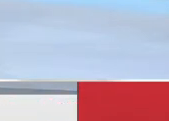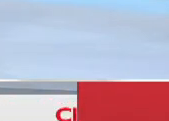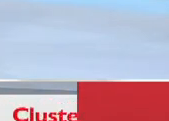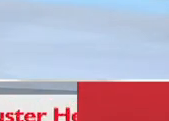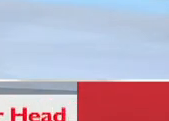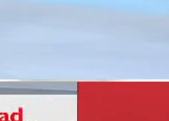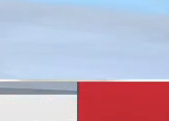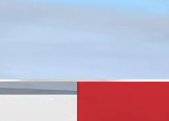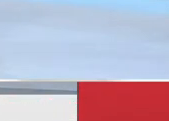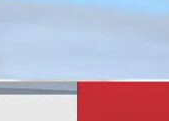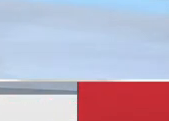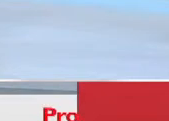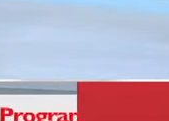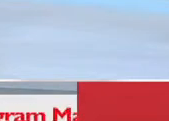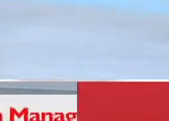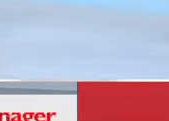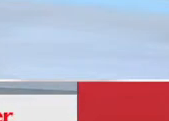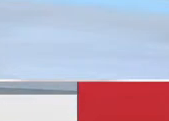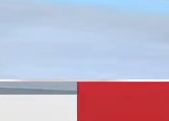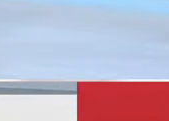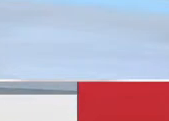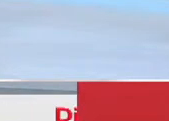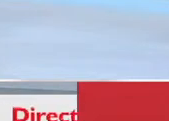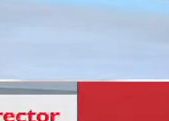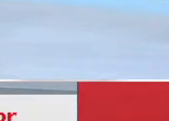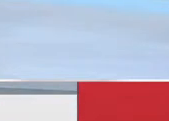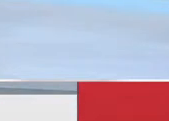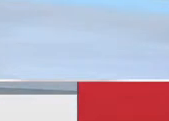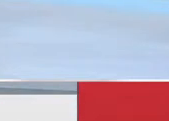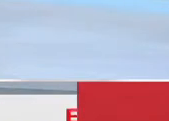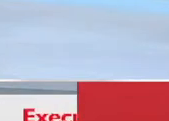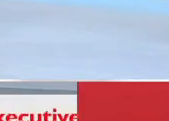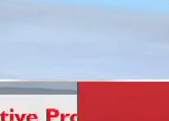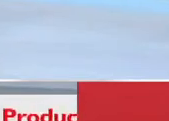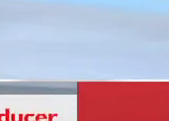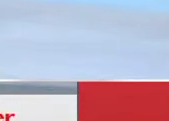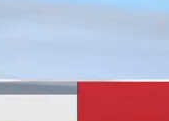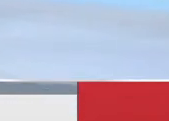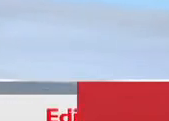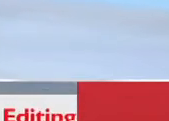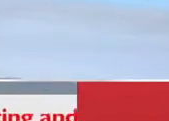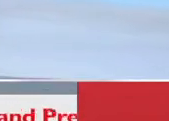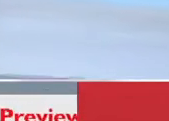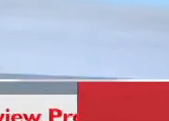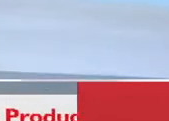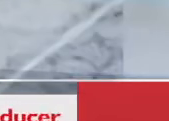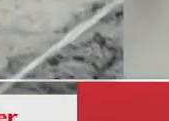Pilipino, ako po si Rafi Tima. Kami ang inyong mga kasalo dito sa Balitanghali.